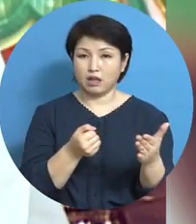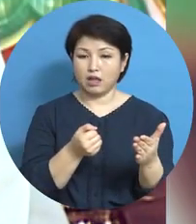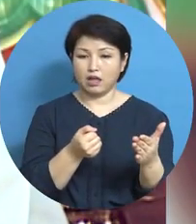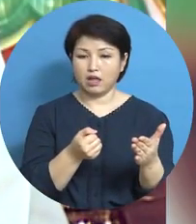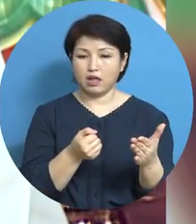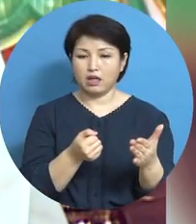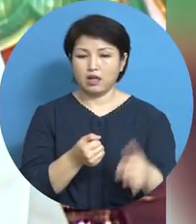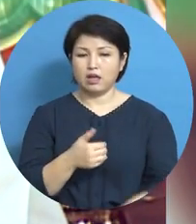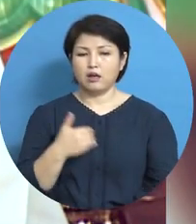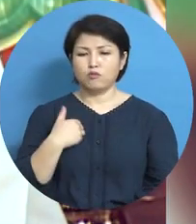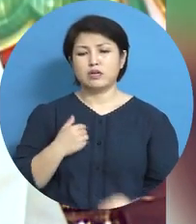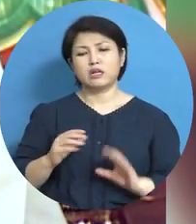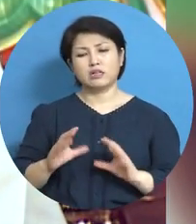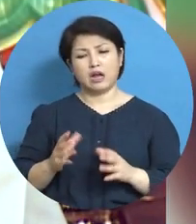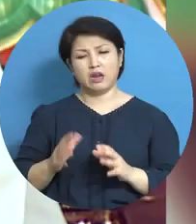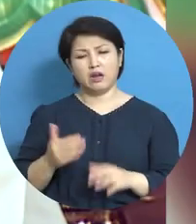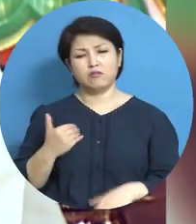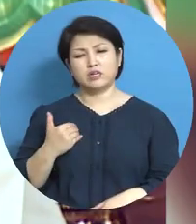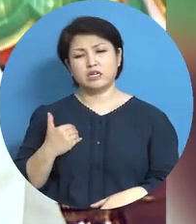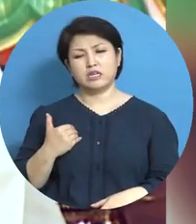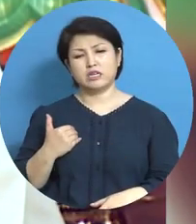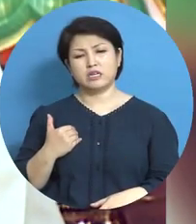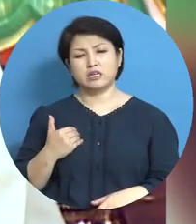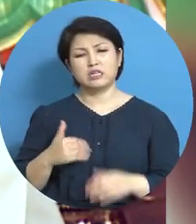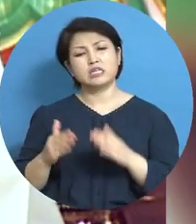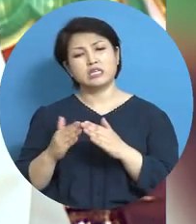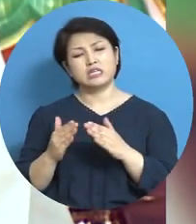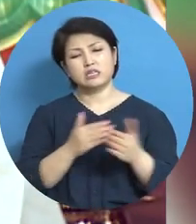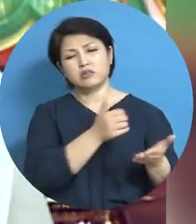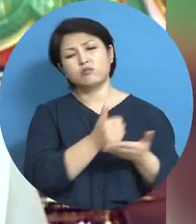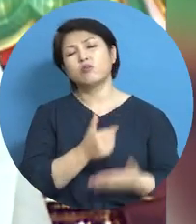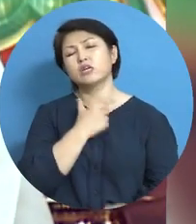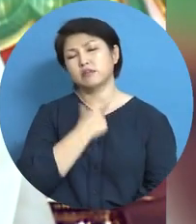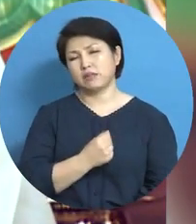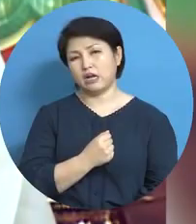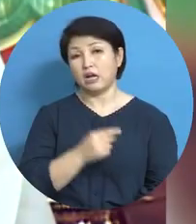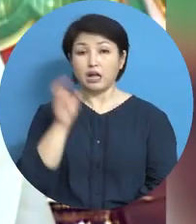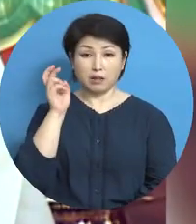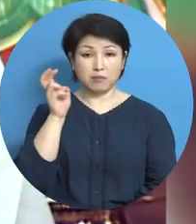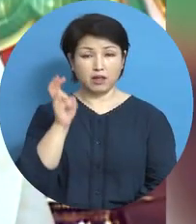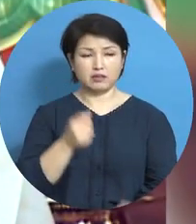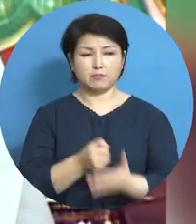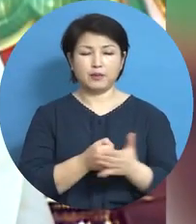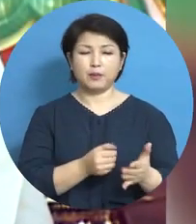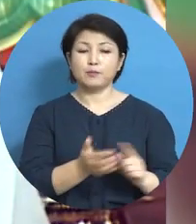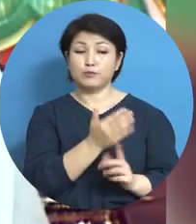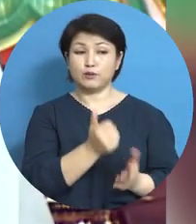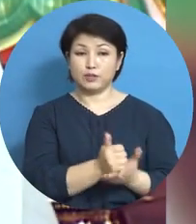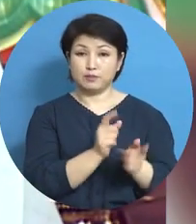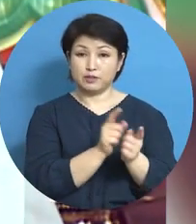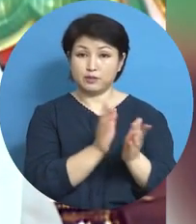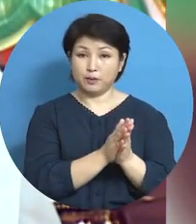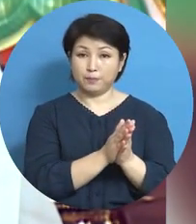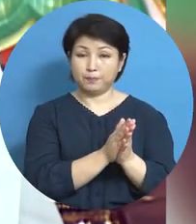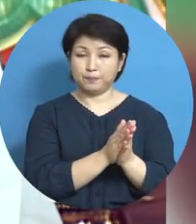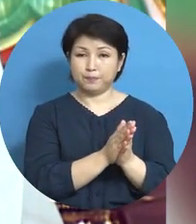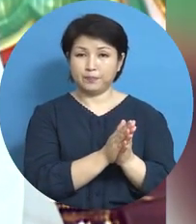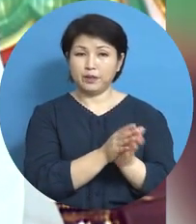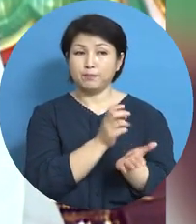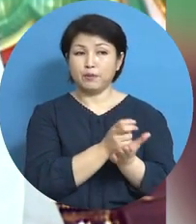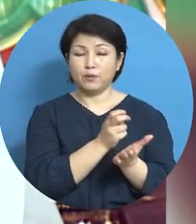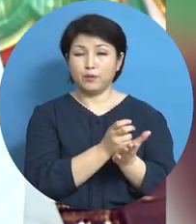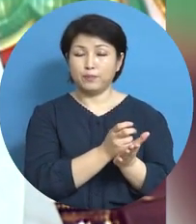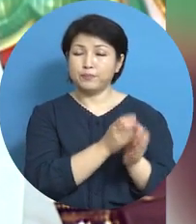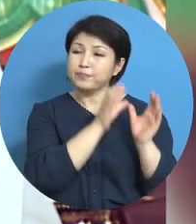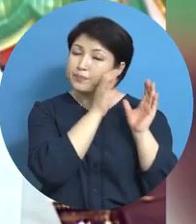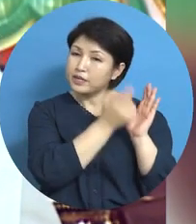우리나라에도 초청하고 싶다. 막 이런 생각이었지 않았나 싶어요. 그게 법문 듣고 너무너무 기뻐서 그래서 부처님께 청을 했어요.